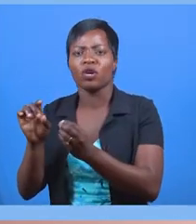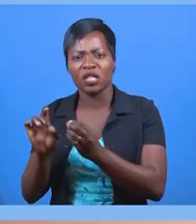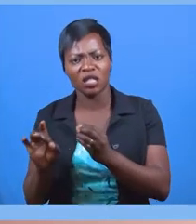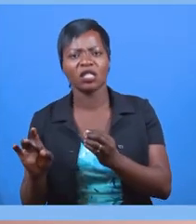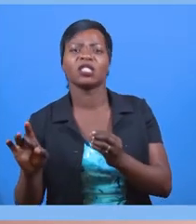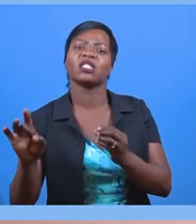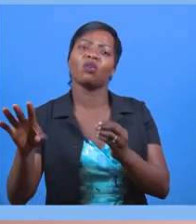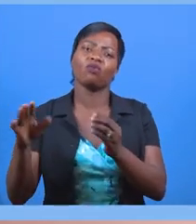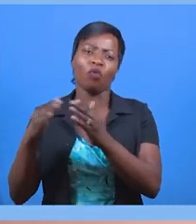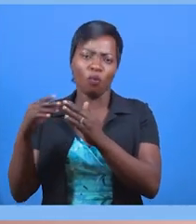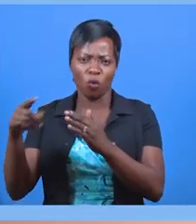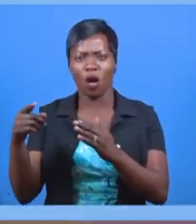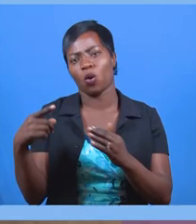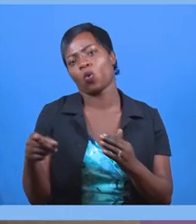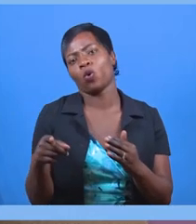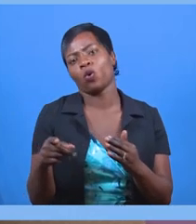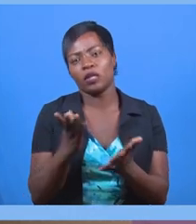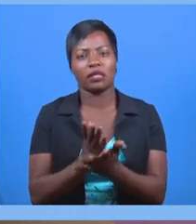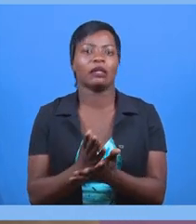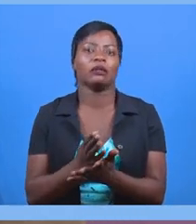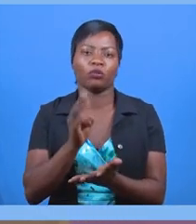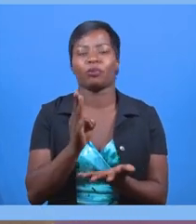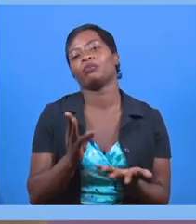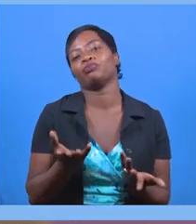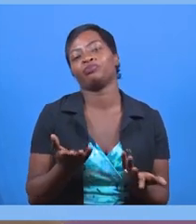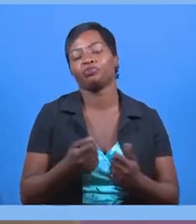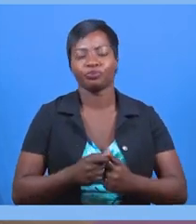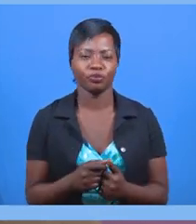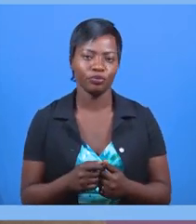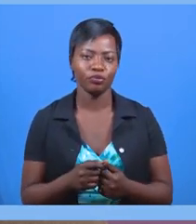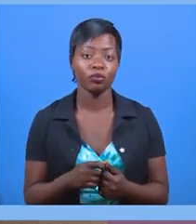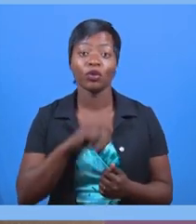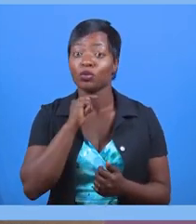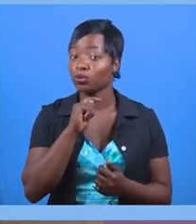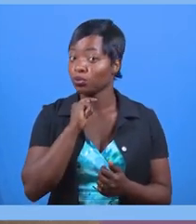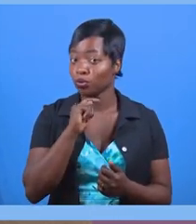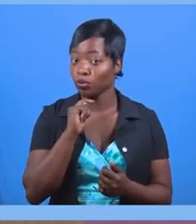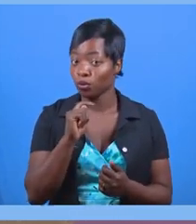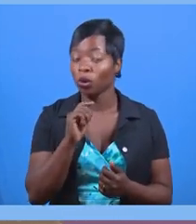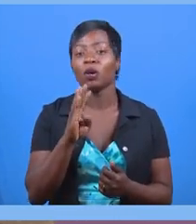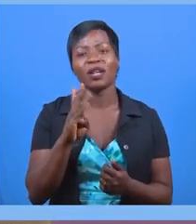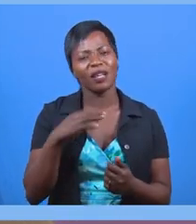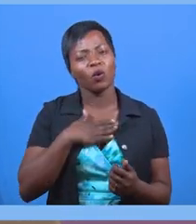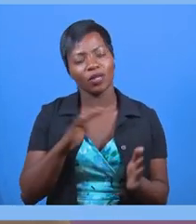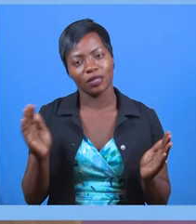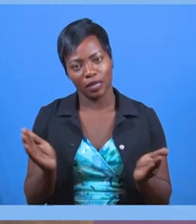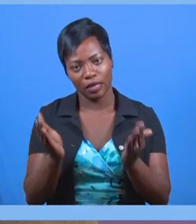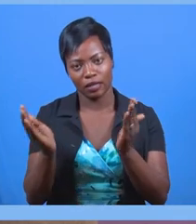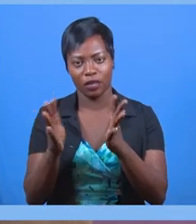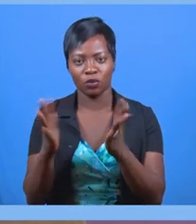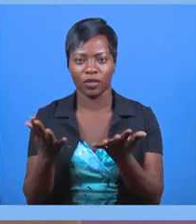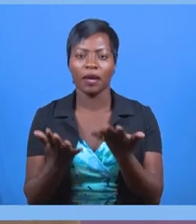hondo. Ndizvozvo chaizvo maisamba. Ini kurudzira yangu ndeyekuti kana wauya uchiti uri kutsvaga